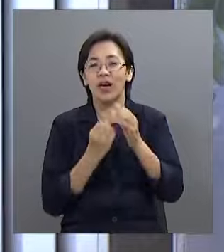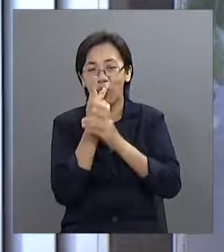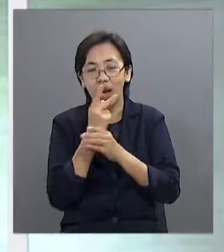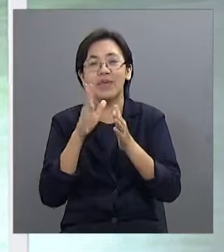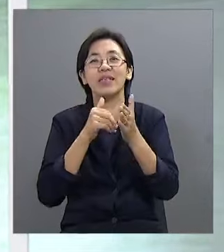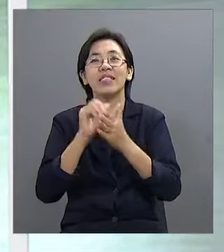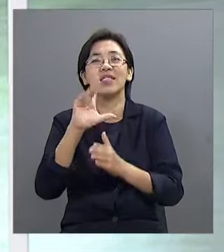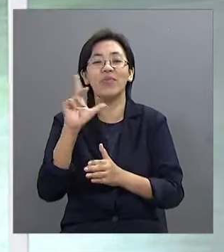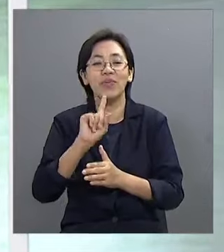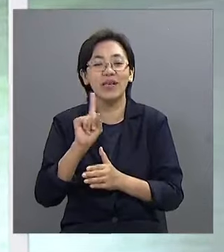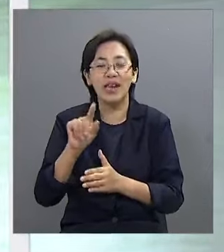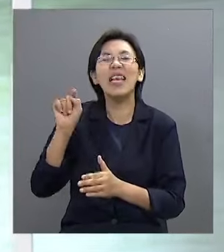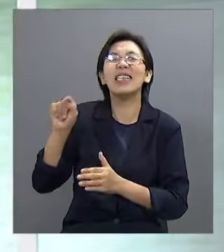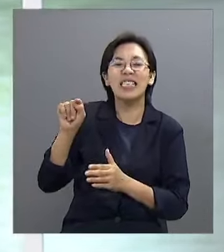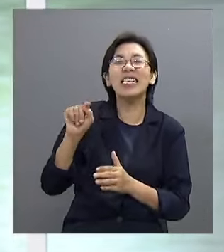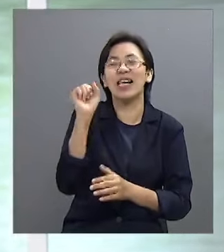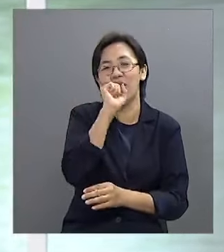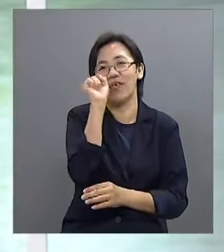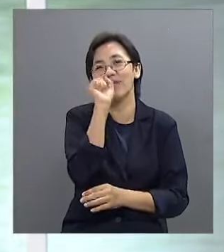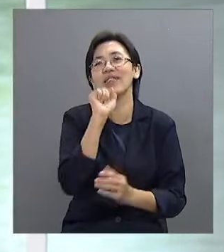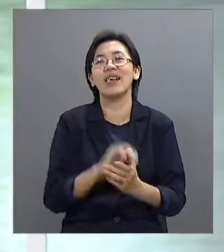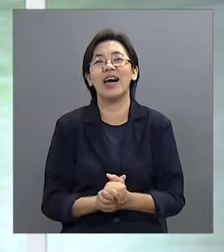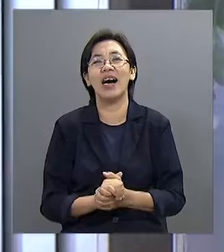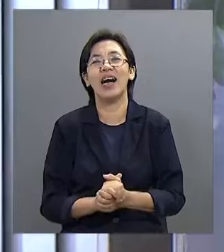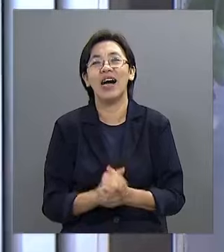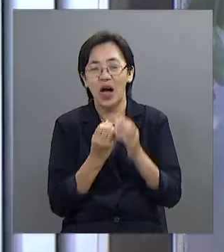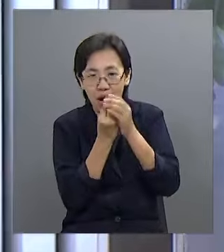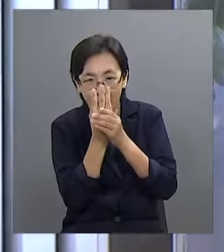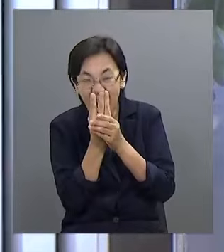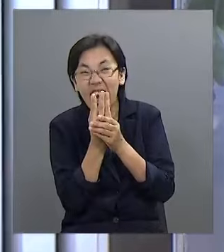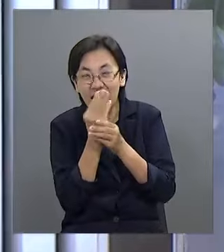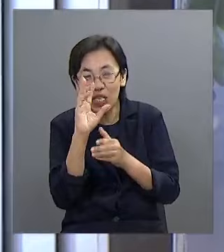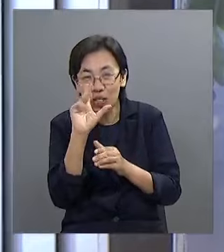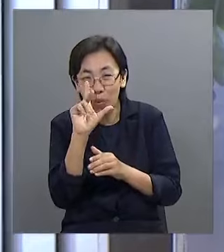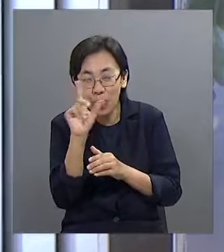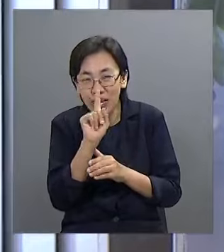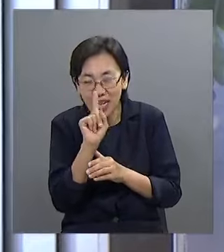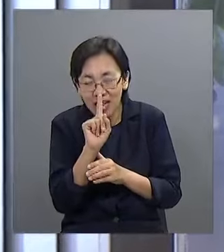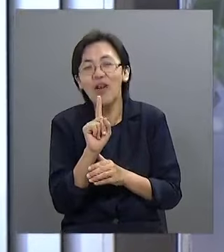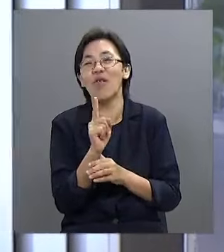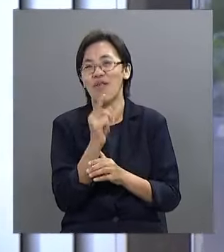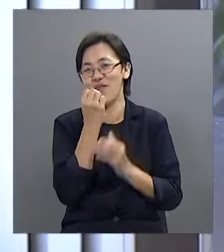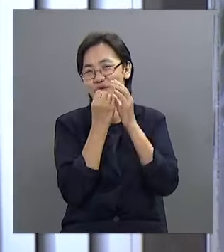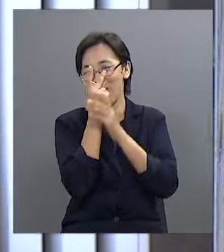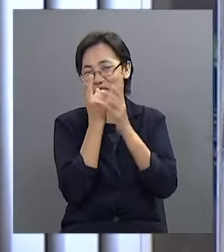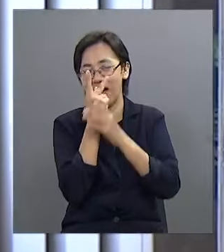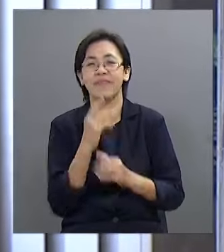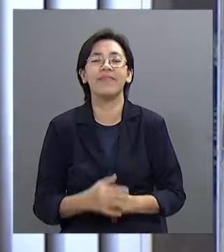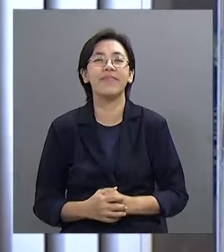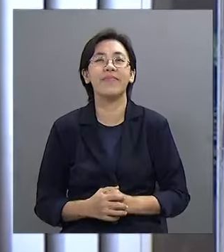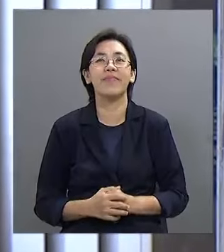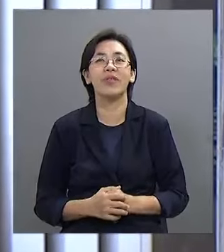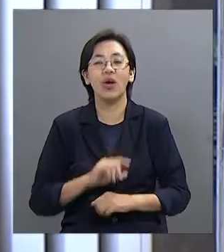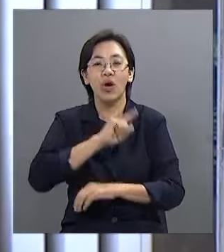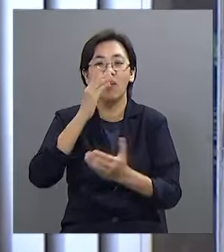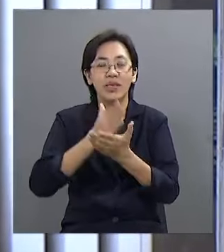าบเน า ะ ค่ะแวบๆไม่ใช่กุหลาบ แวบๆนั่นเพชรนะครับค ุ ณผู้ชมครับในช่วงวันหยุดที่ผ่านมาหลายๆคนนะกลับมาเที่ยวปก